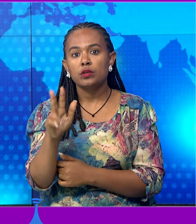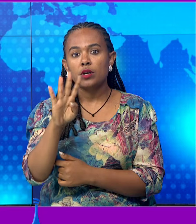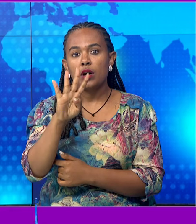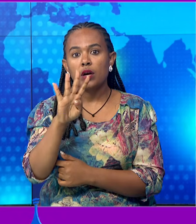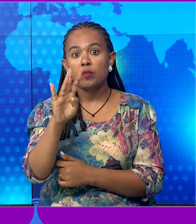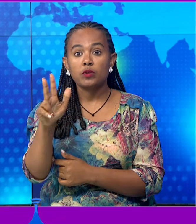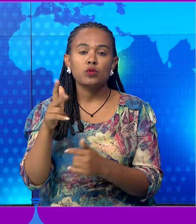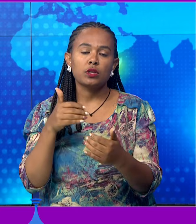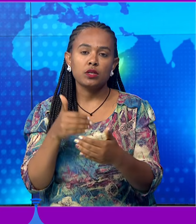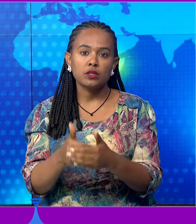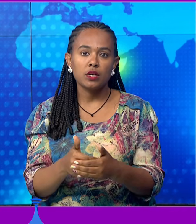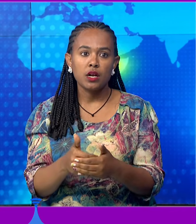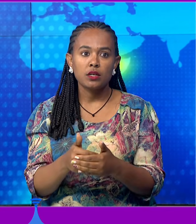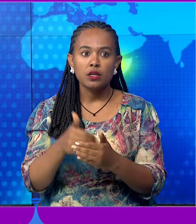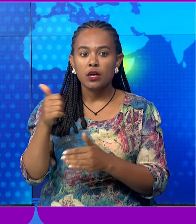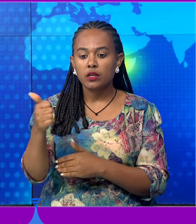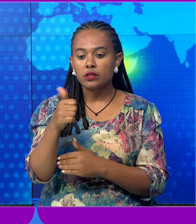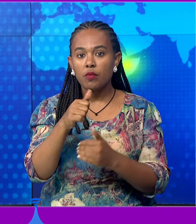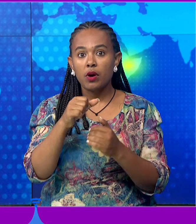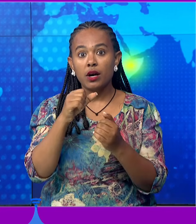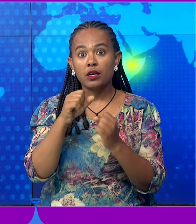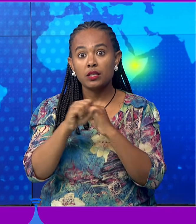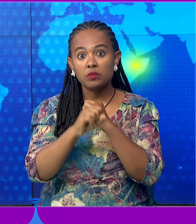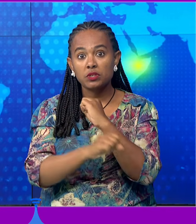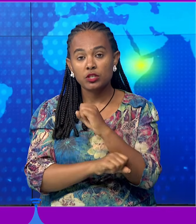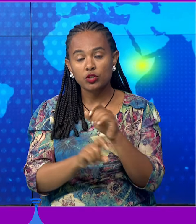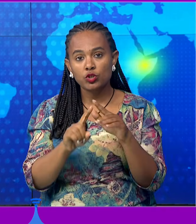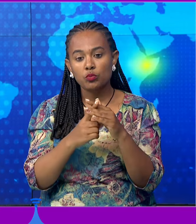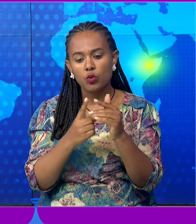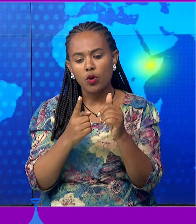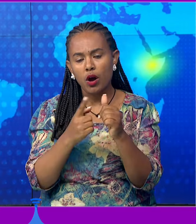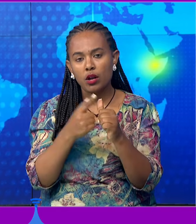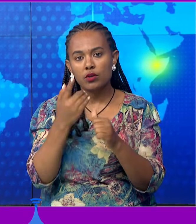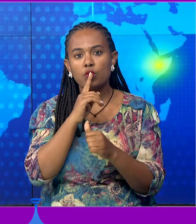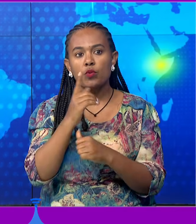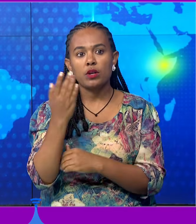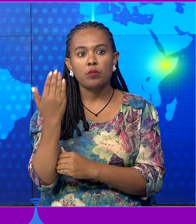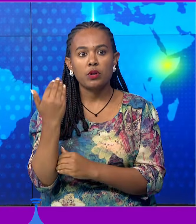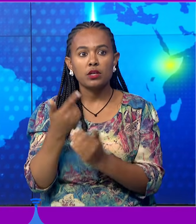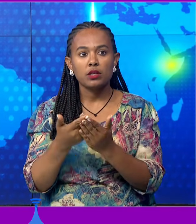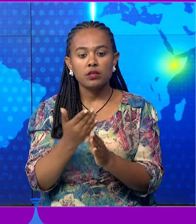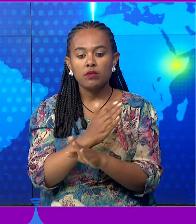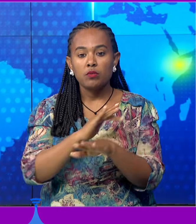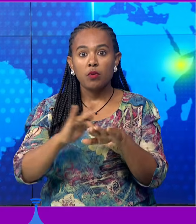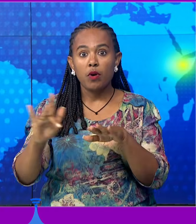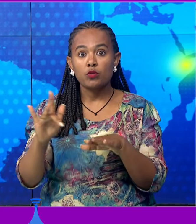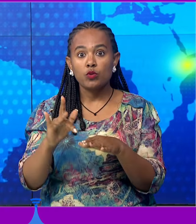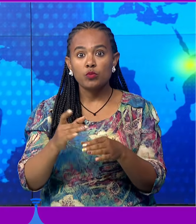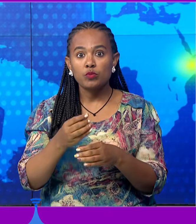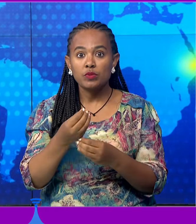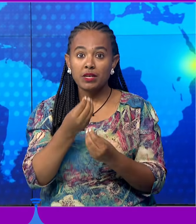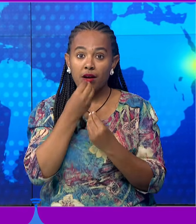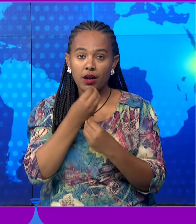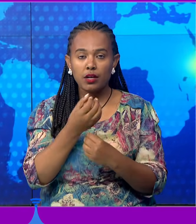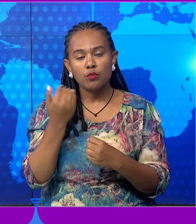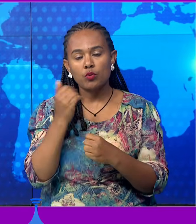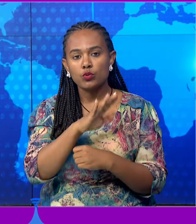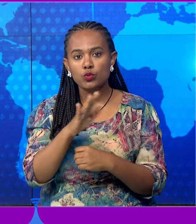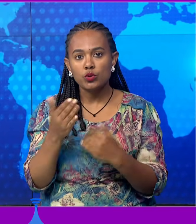43 አድርሰናል። አዲስ አበባ ከተመሰረተች ጀምራ ነው አንድ የነበራት። ከዚህ በፊት በባዶ መሳቃ የነበሩ ልጆቿን